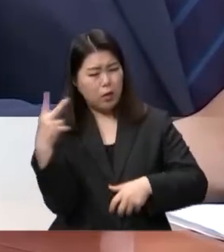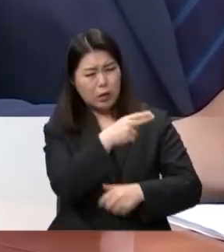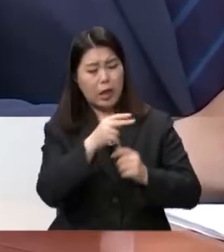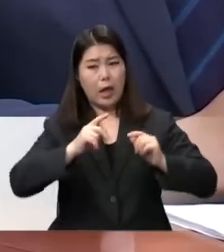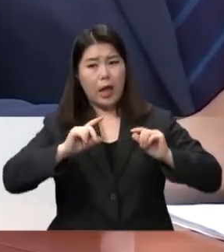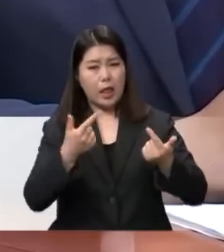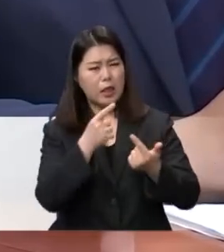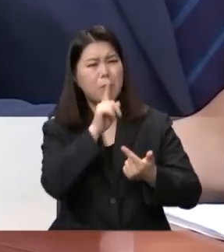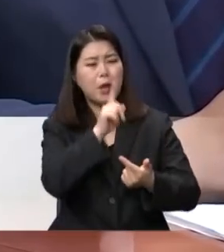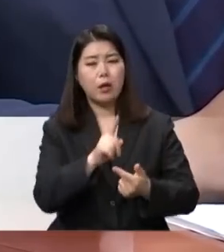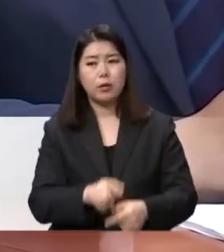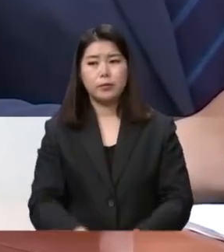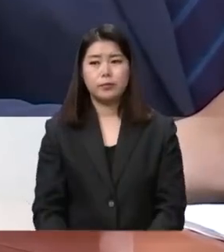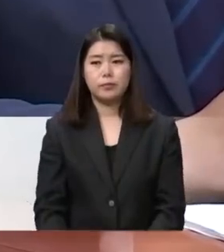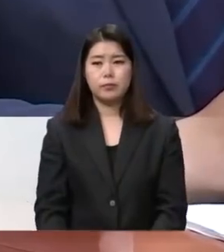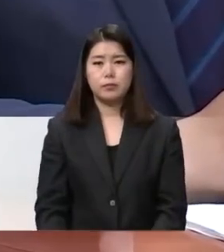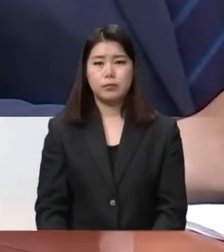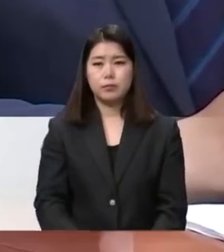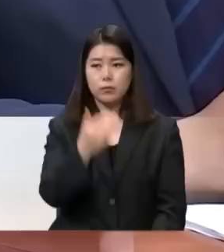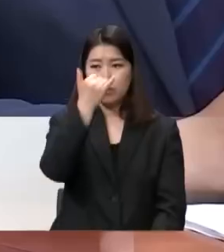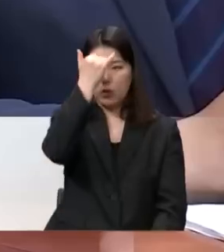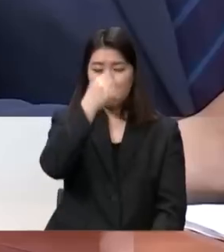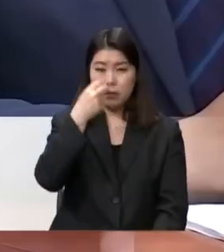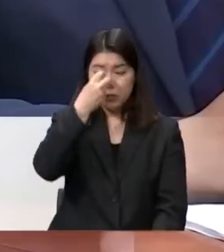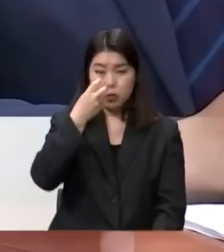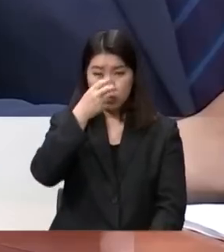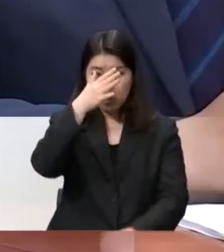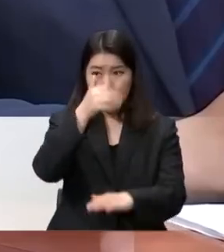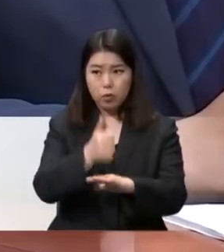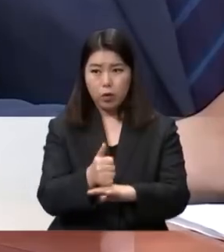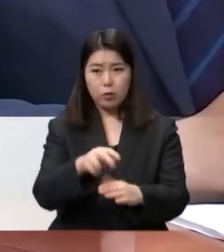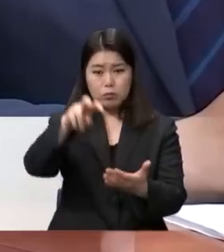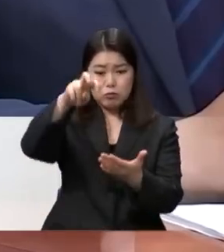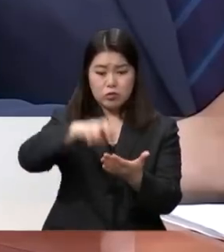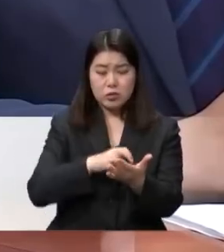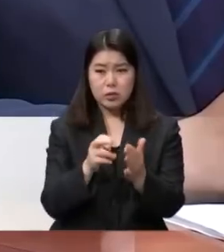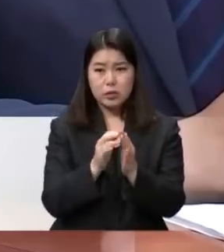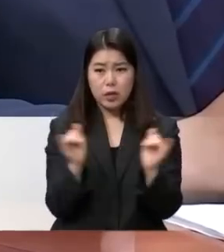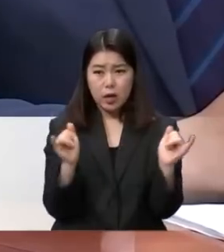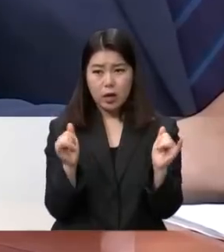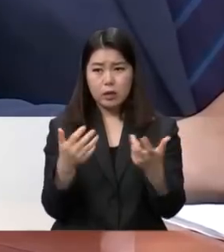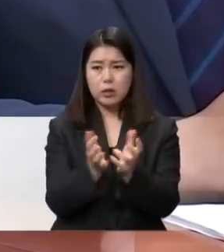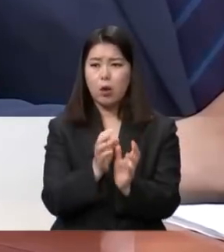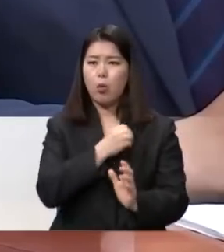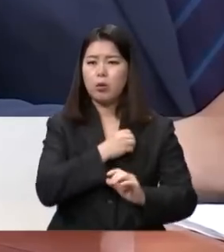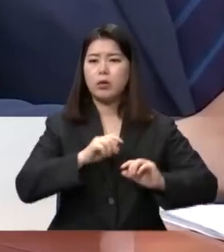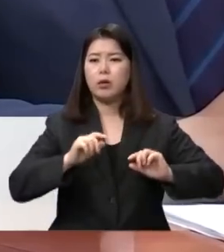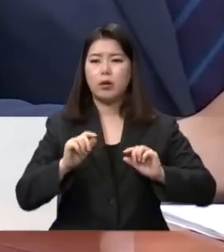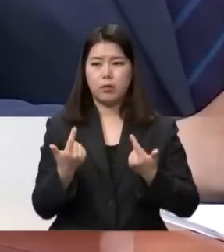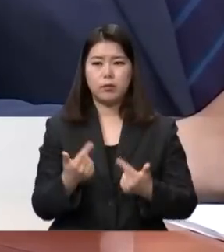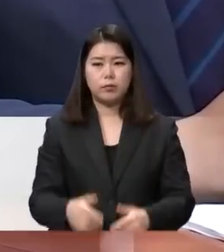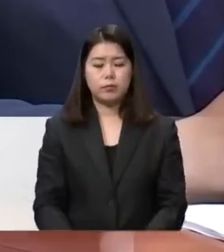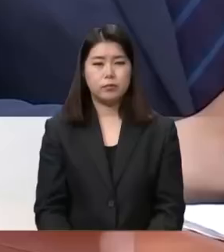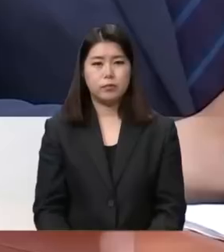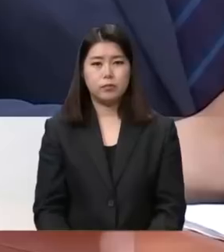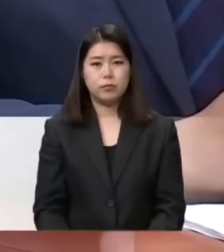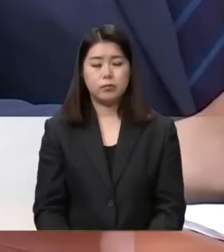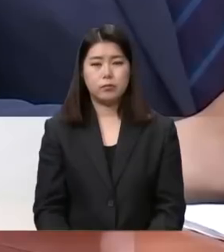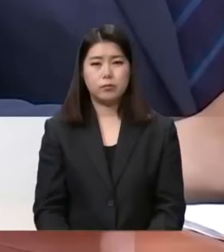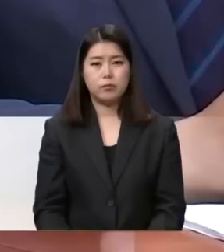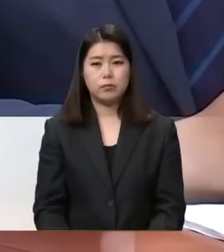않겠냐고 발언했습니다 윤리감찰단 조사결과 그 문자를 보낸 사람은 당원이 아닌 것으로 드러났습니다